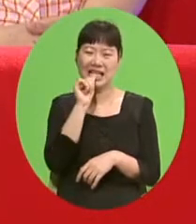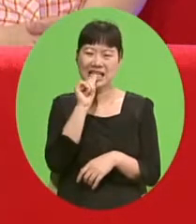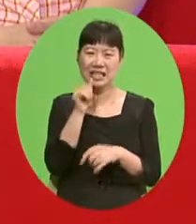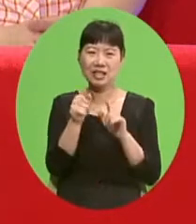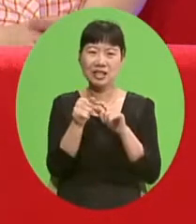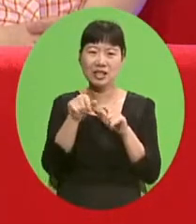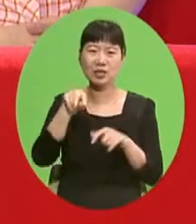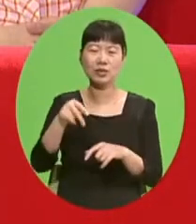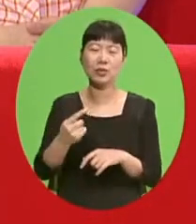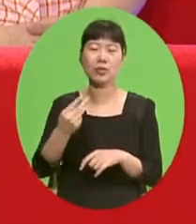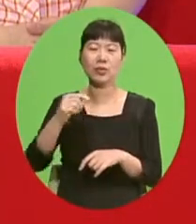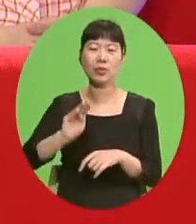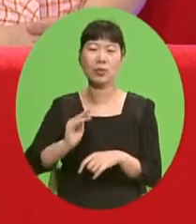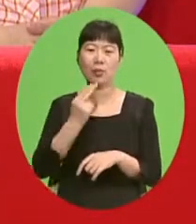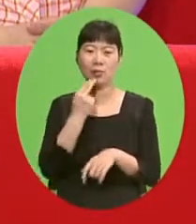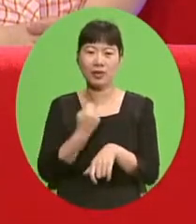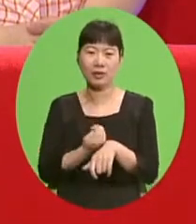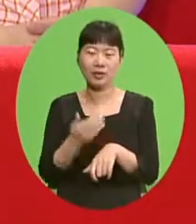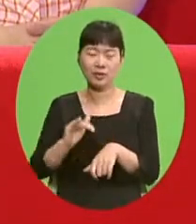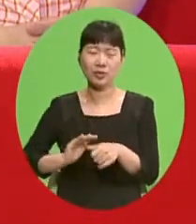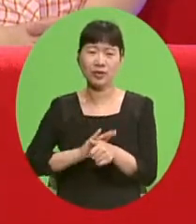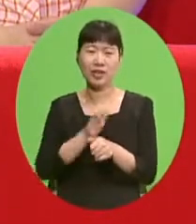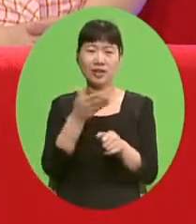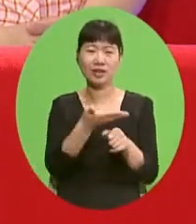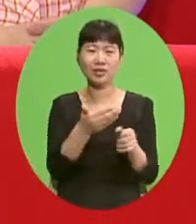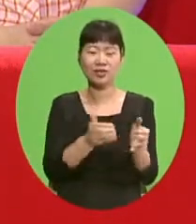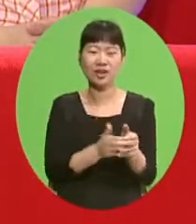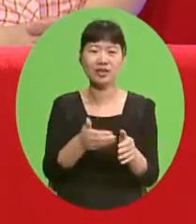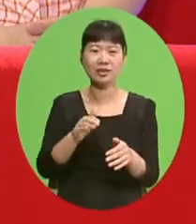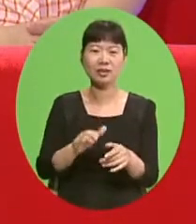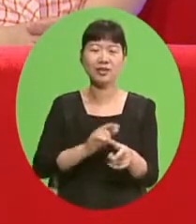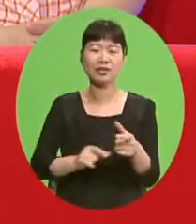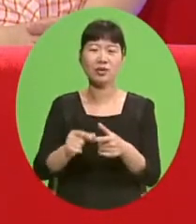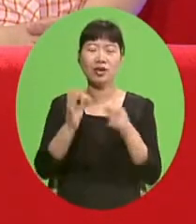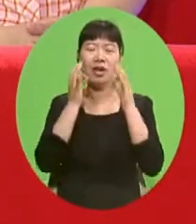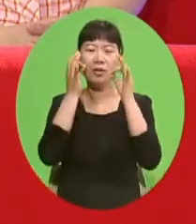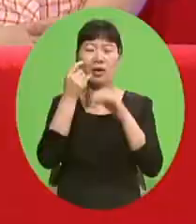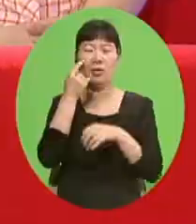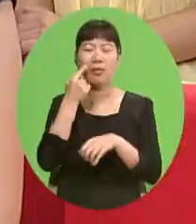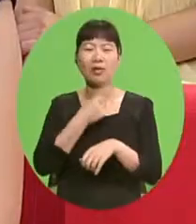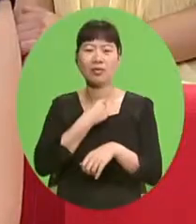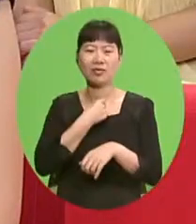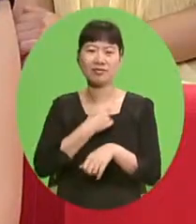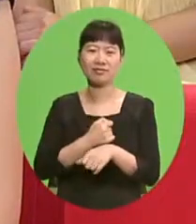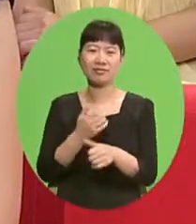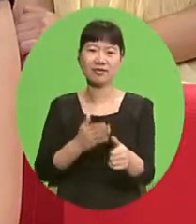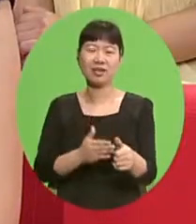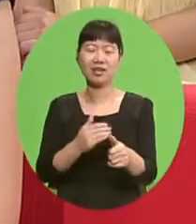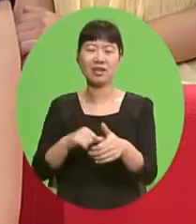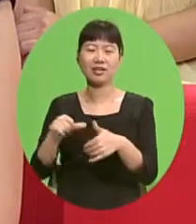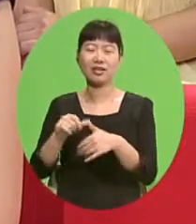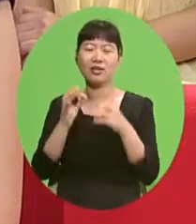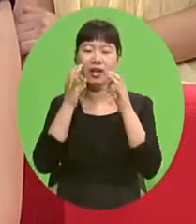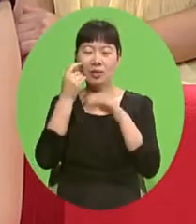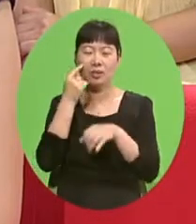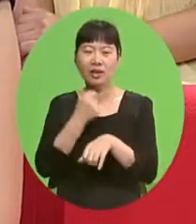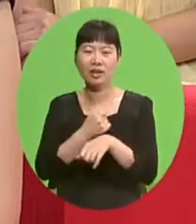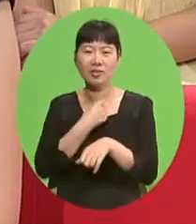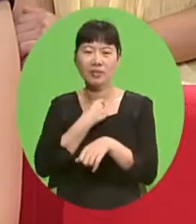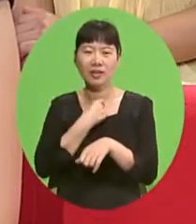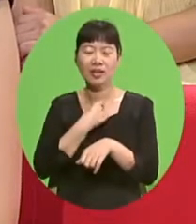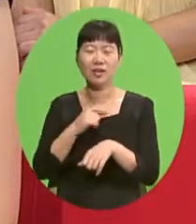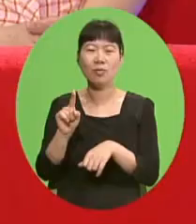너를 사랑해. 너다 예뻐. 근데 이왕이면 좀 노력을 해보면 좋겠다. 그랬더니 아들이 노력을 해보겠대요. 그래서 어떤